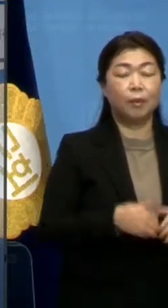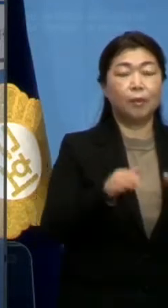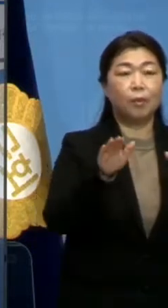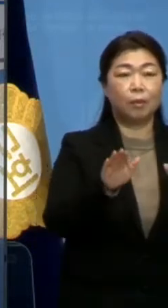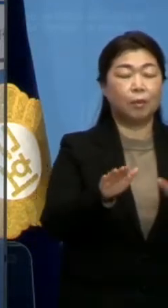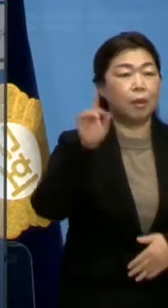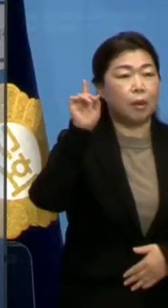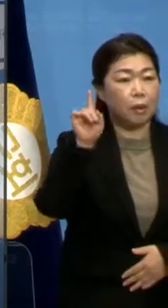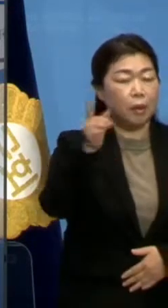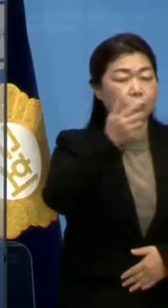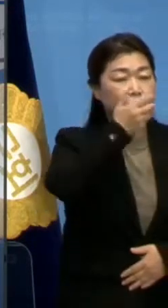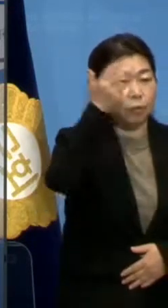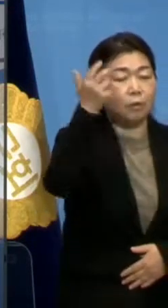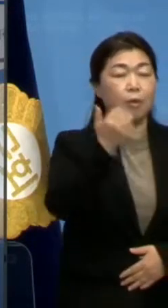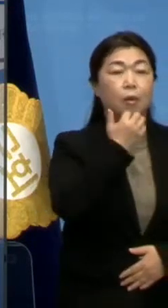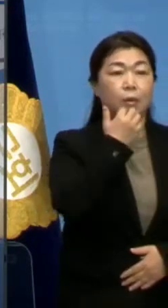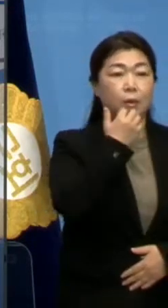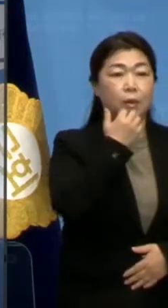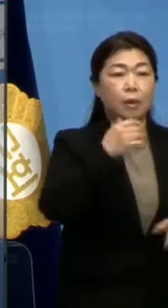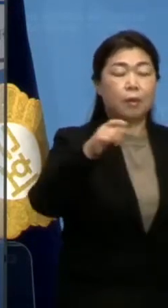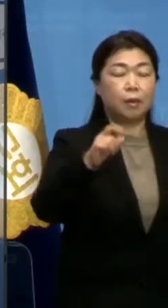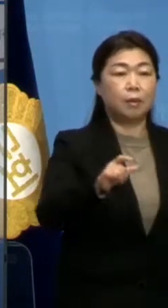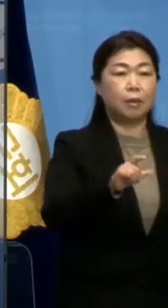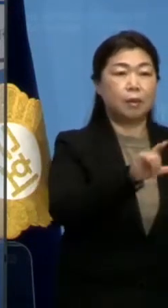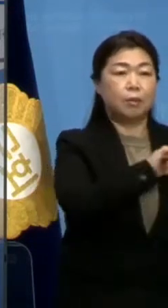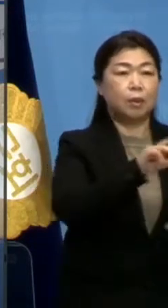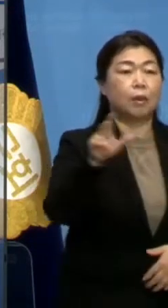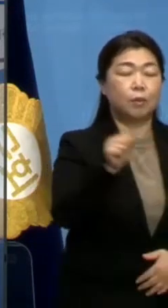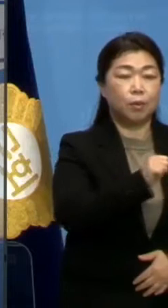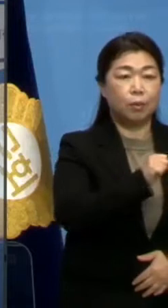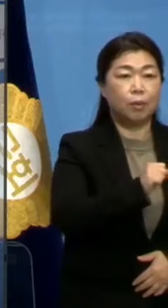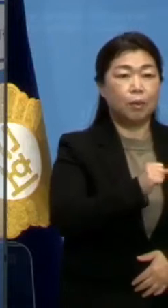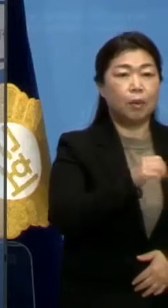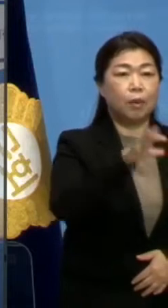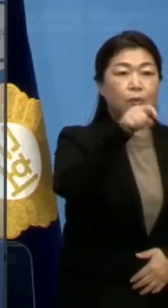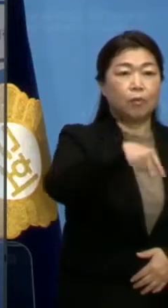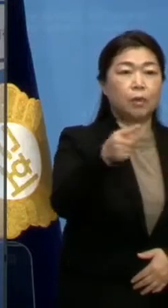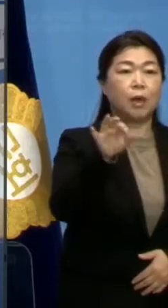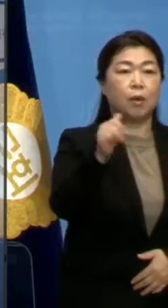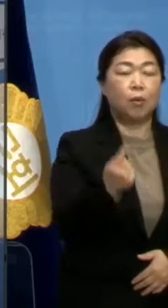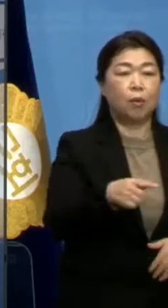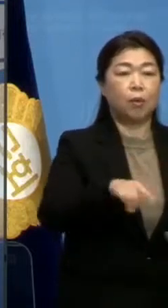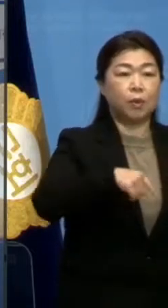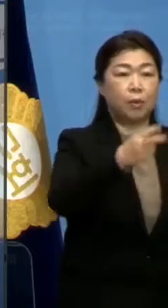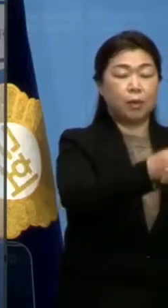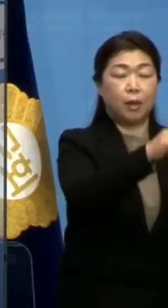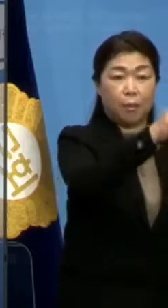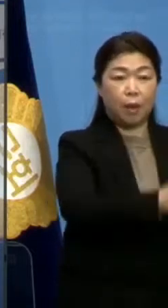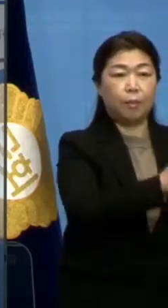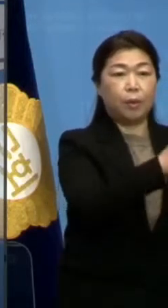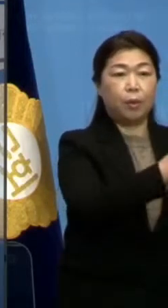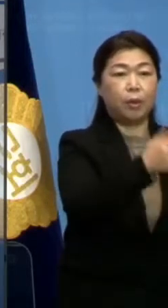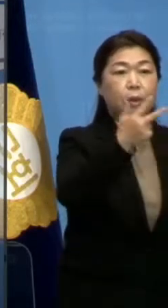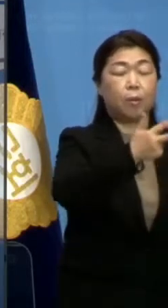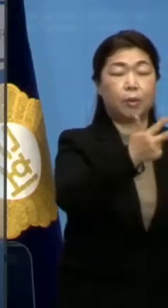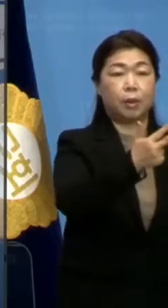내일을 꿈꾸는 서울 선거에 정책 발표 시리즈 7번째 발표 입니다